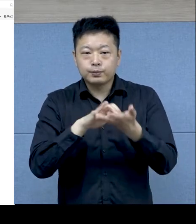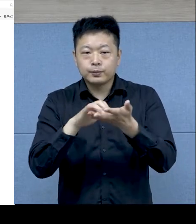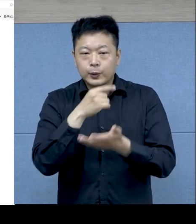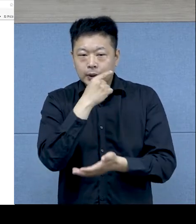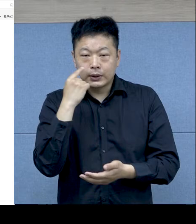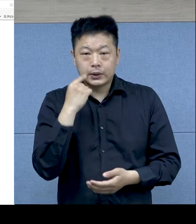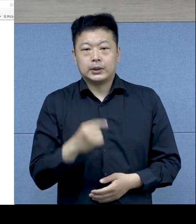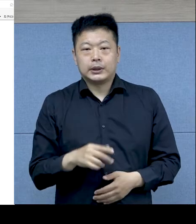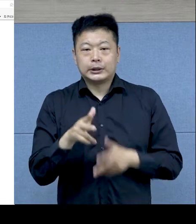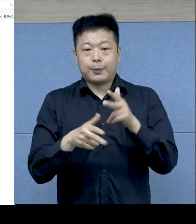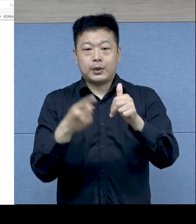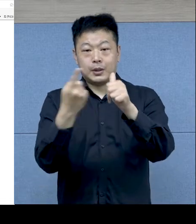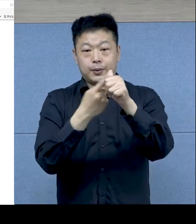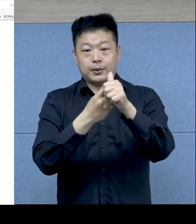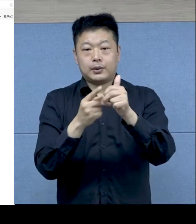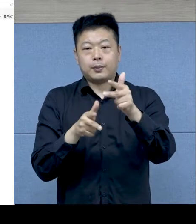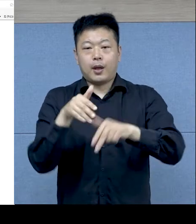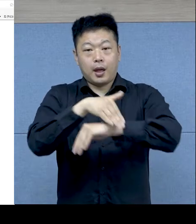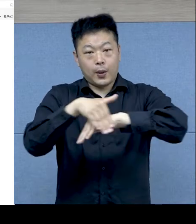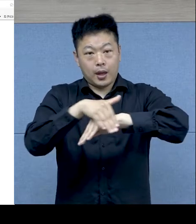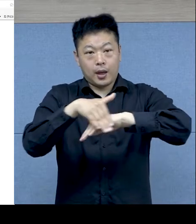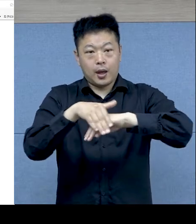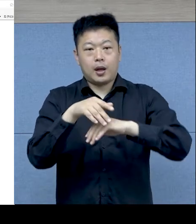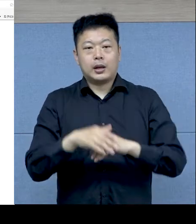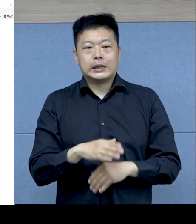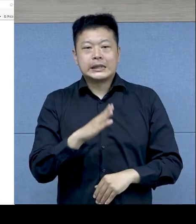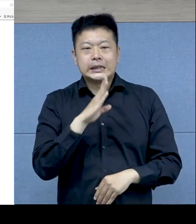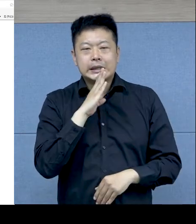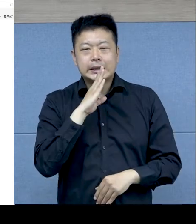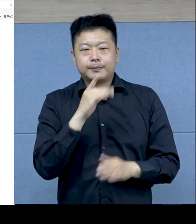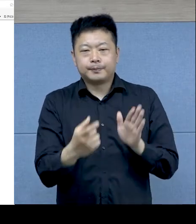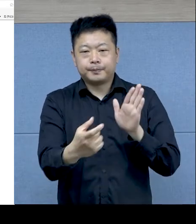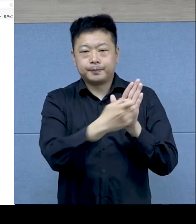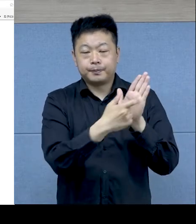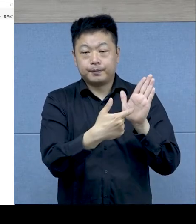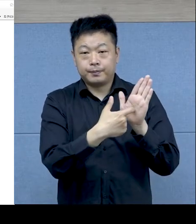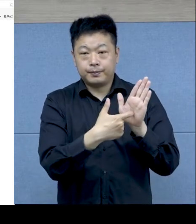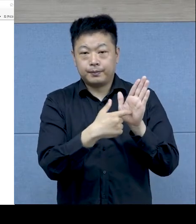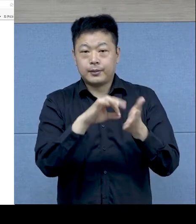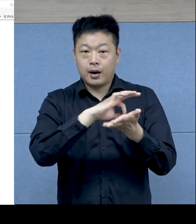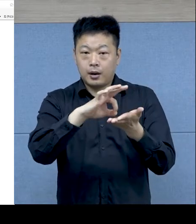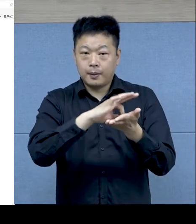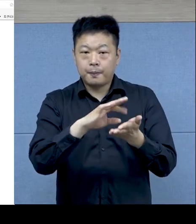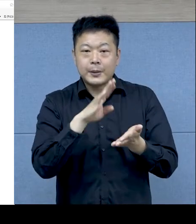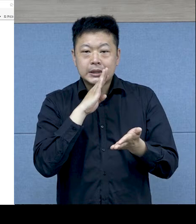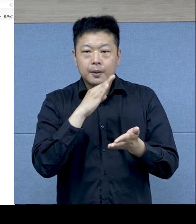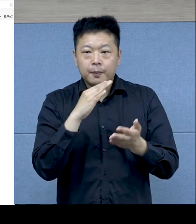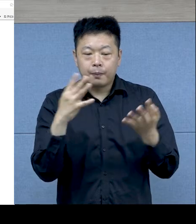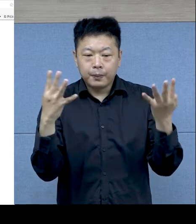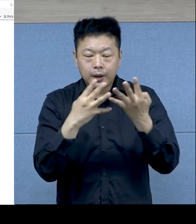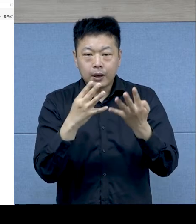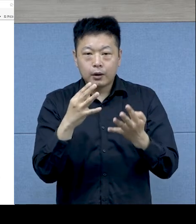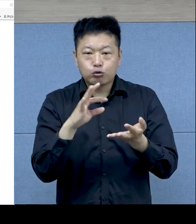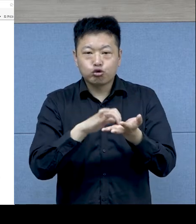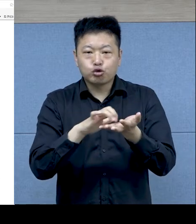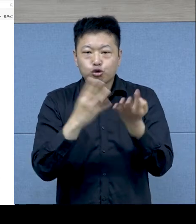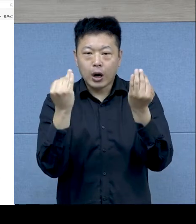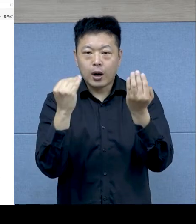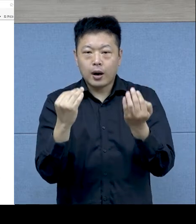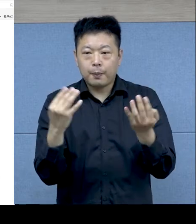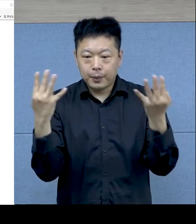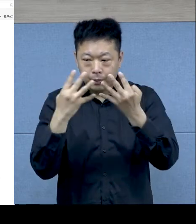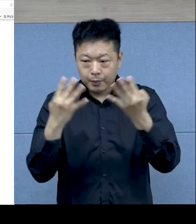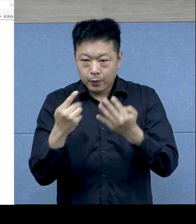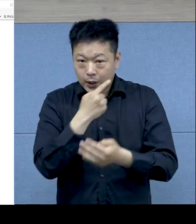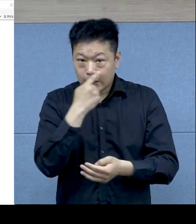해당하는 예산액, 우리 계획서상의 예산액과 실제로 기입하신 금액이 소개상으로 맞는지를 꼭 확인하시면 됩니다.